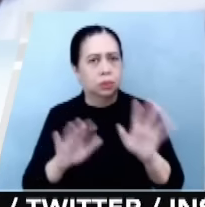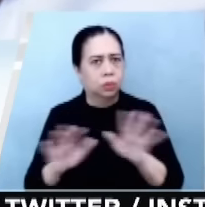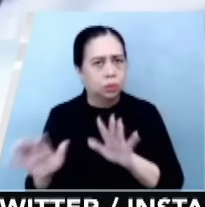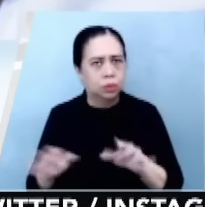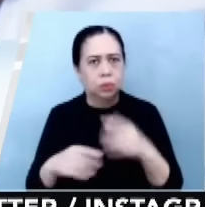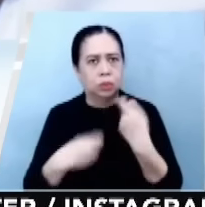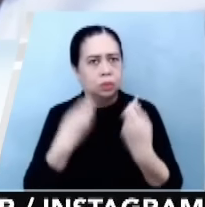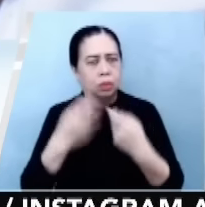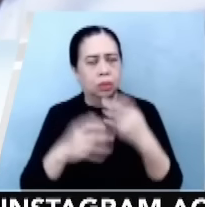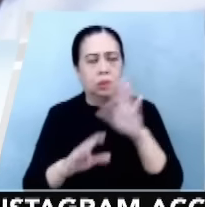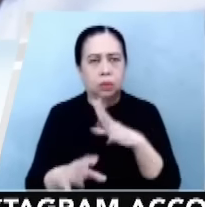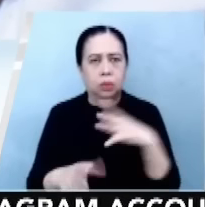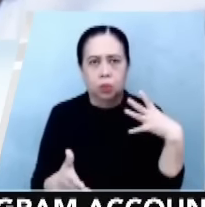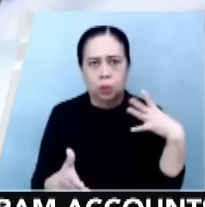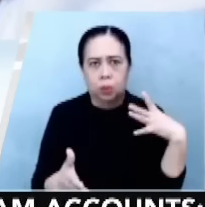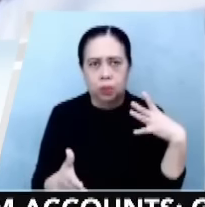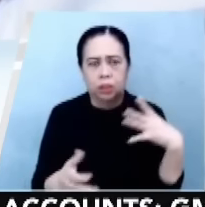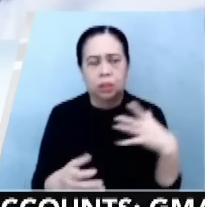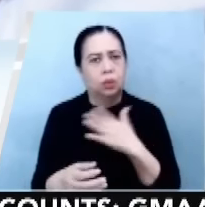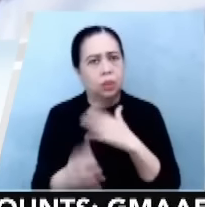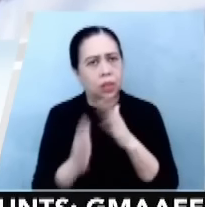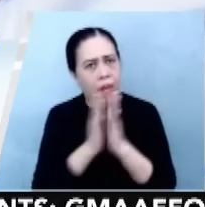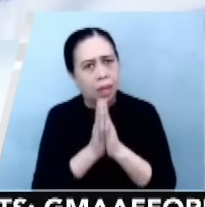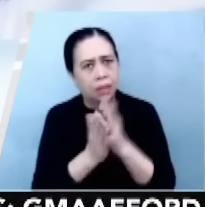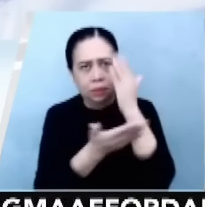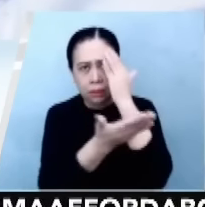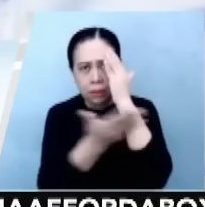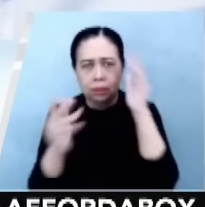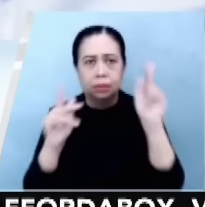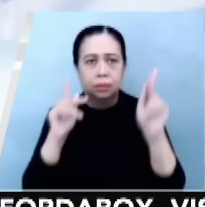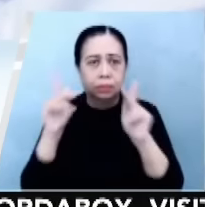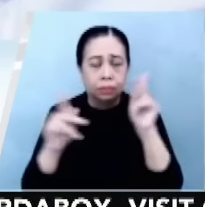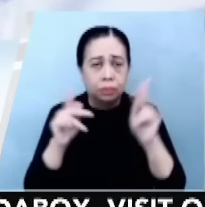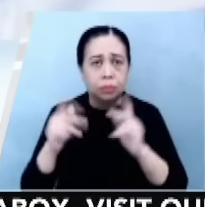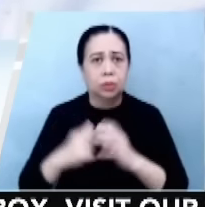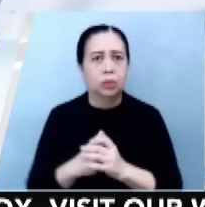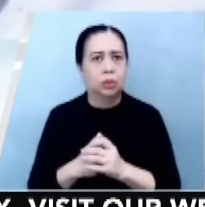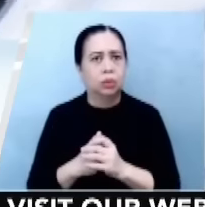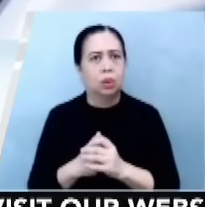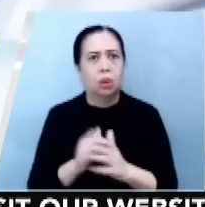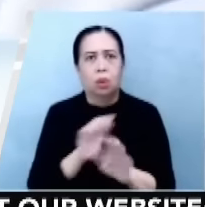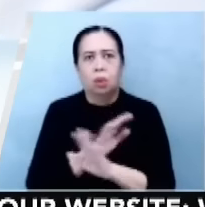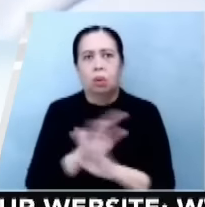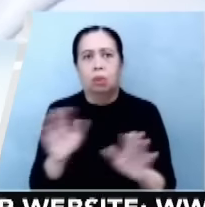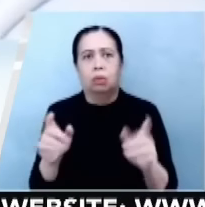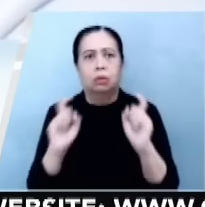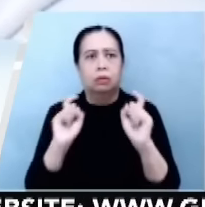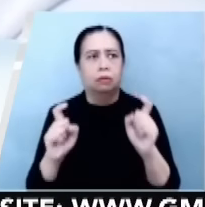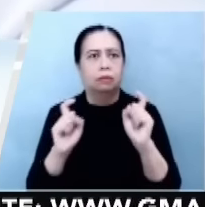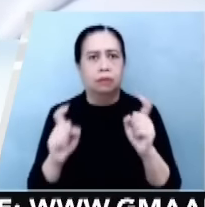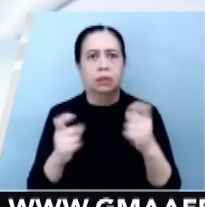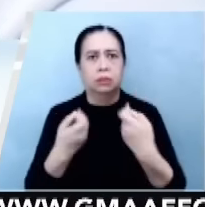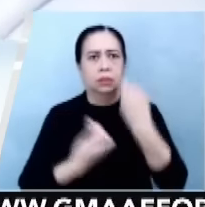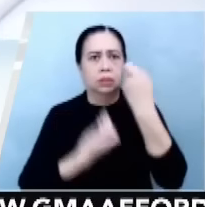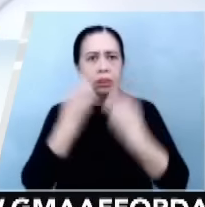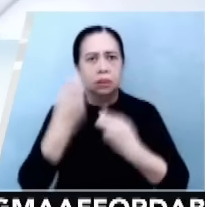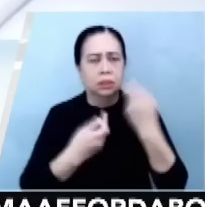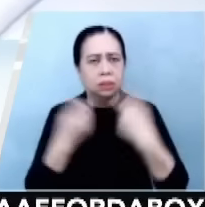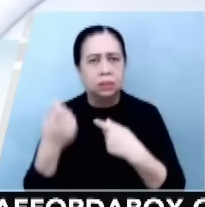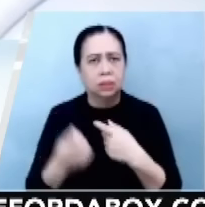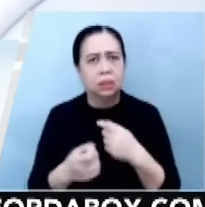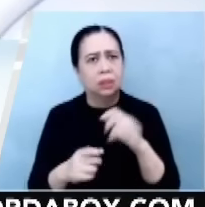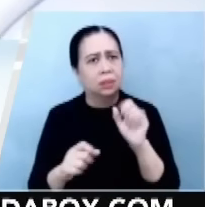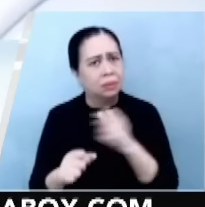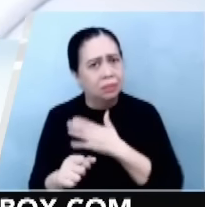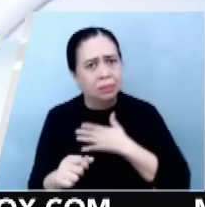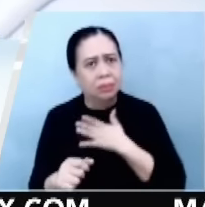hinihintay po yan, humihiling po kami sa sambayanan na huwag niyo po muna kaming husgahan. Ipako na para mga